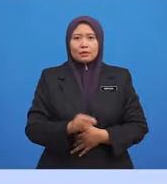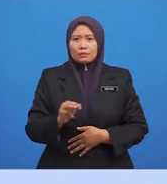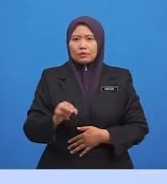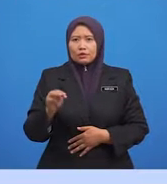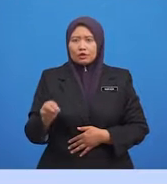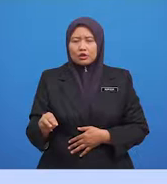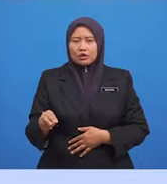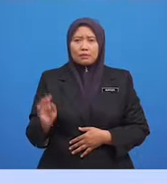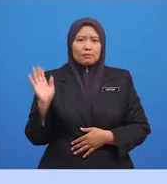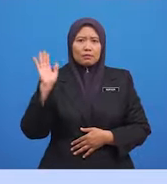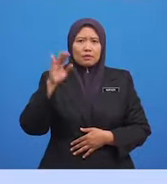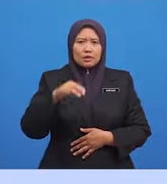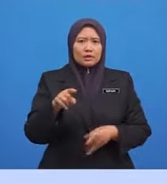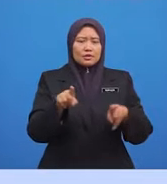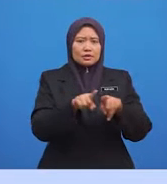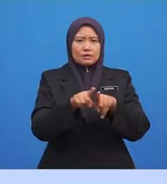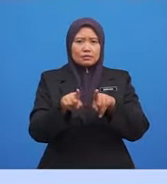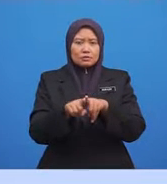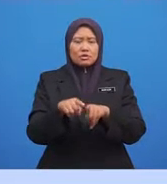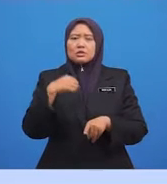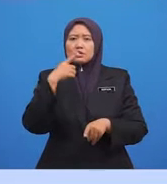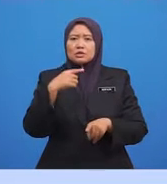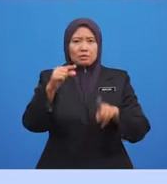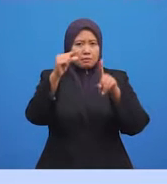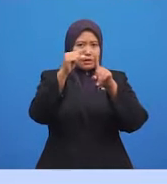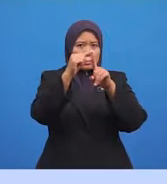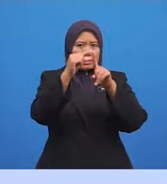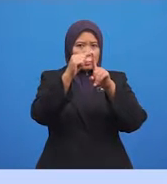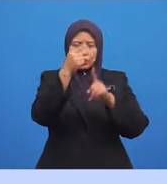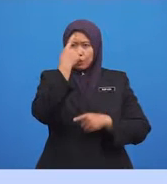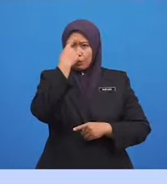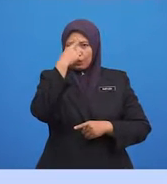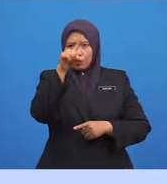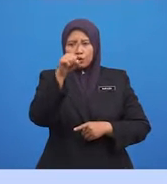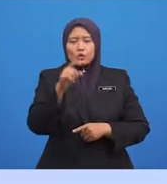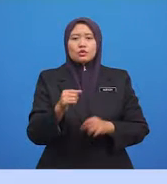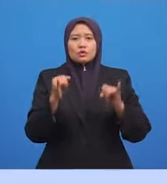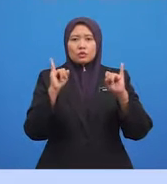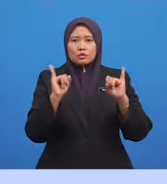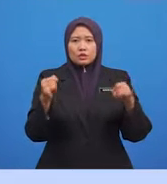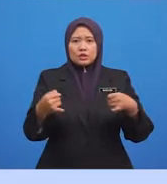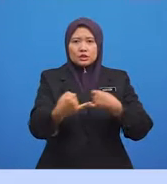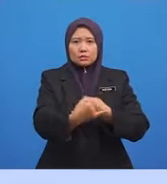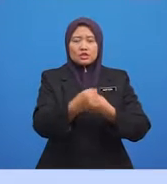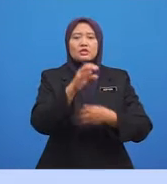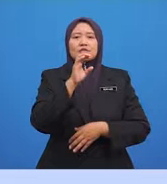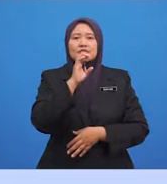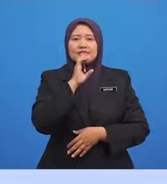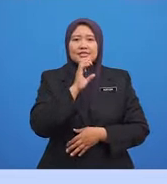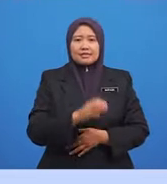Murid-murid, mari kita sama-sama sebut perbendaharaan kata yang sesuai untuk isi padu cecair.